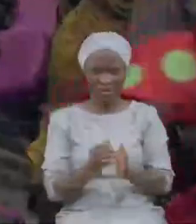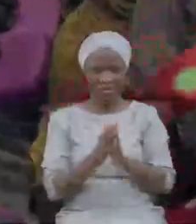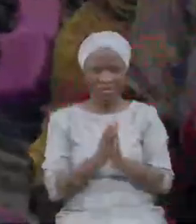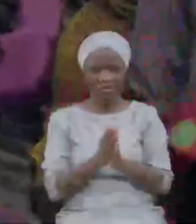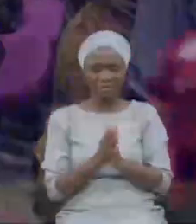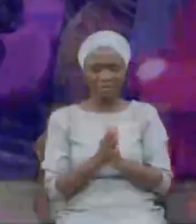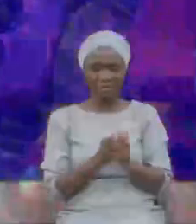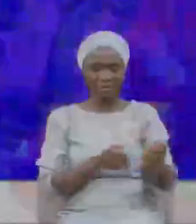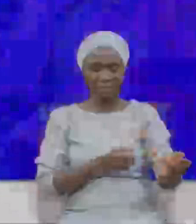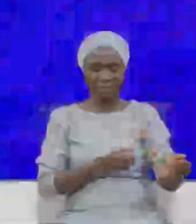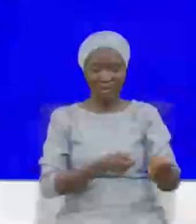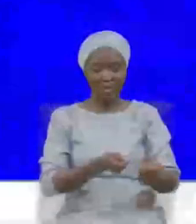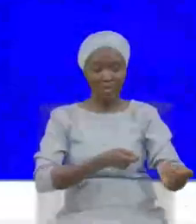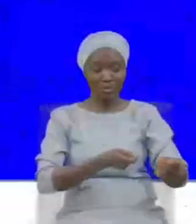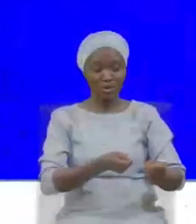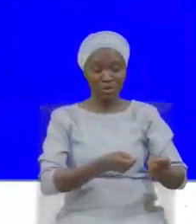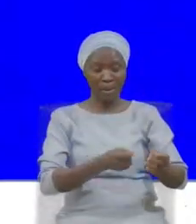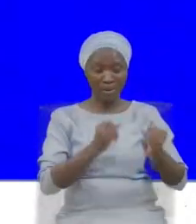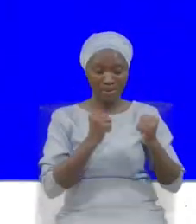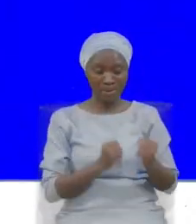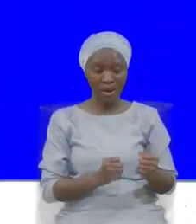La domination, c'est pour vous.